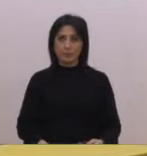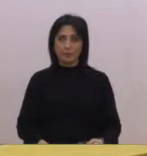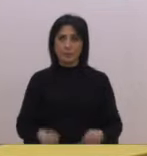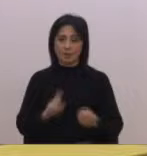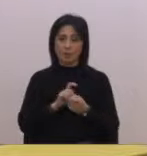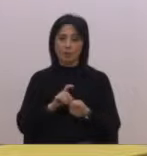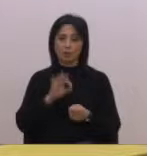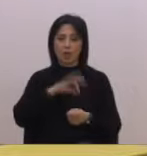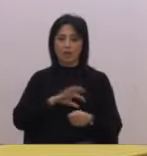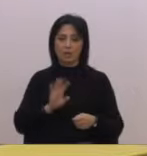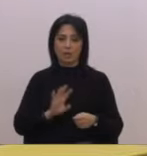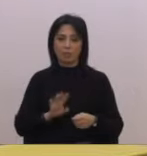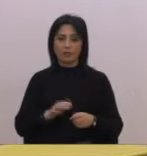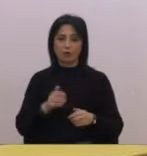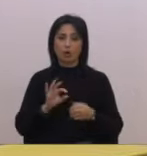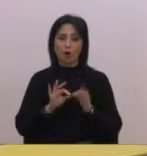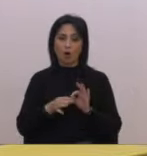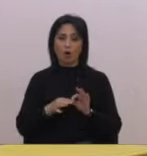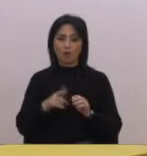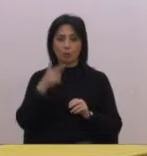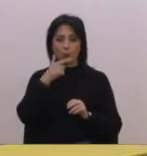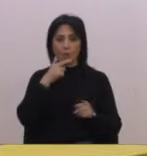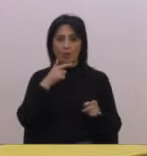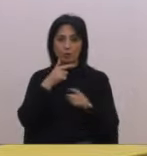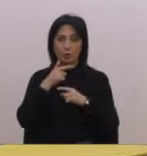ბოროტად არ ისარგებლონ კონკრეტულმა ოპერატორებმა.